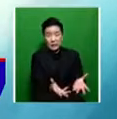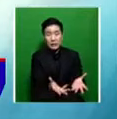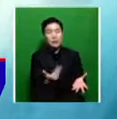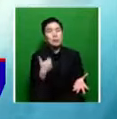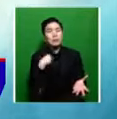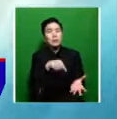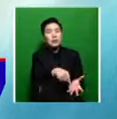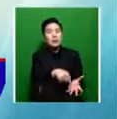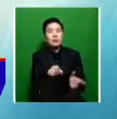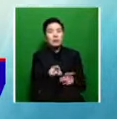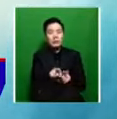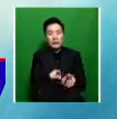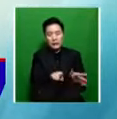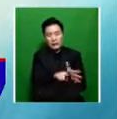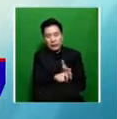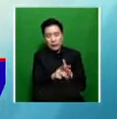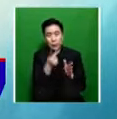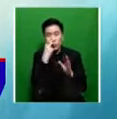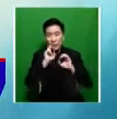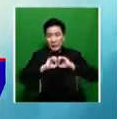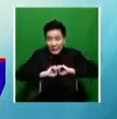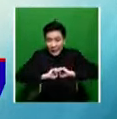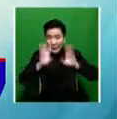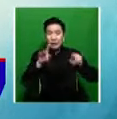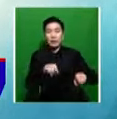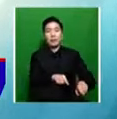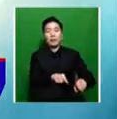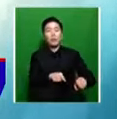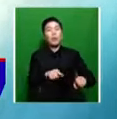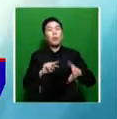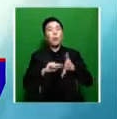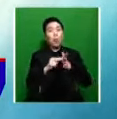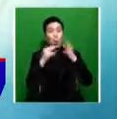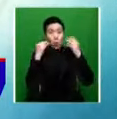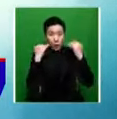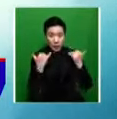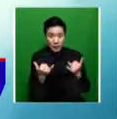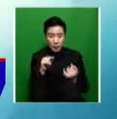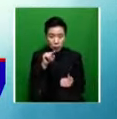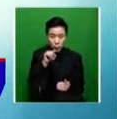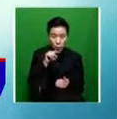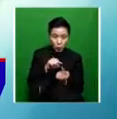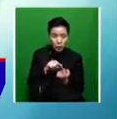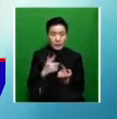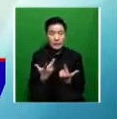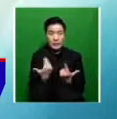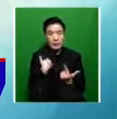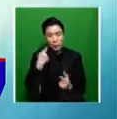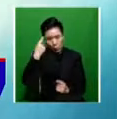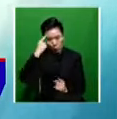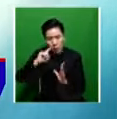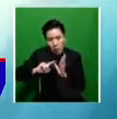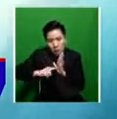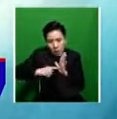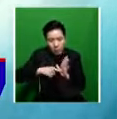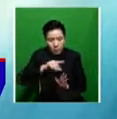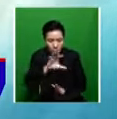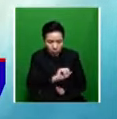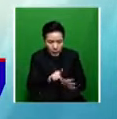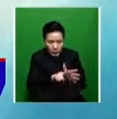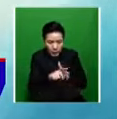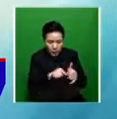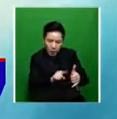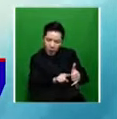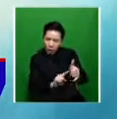ปัจจัยของการแพร่เชื้ออย่างชัดเจนเพราะฉะนั้นตรงนี้ยังถือว่าเป็นจุดที่เรายังหาต้นตอของการระบา